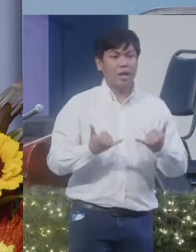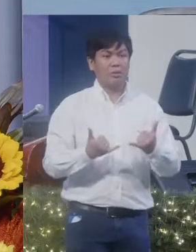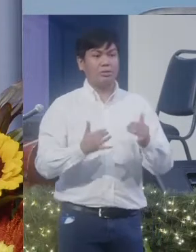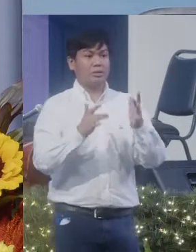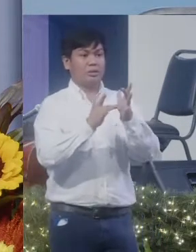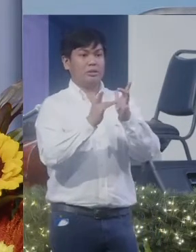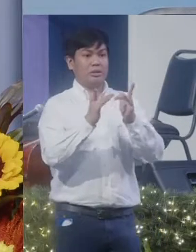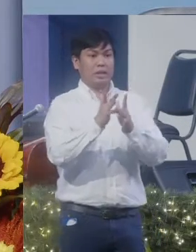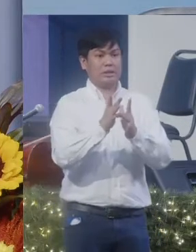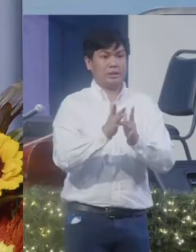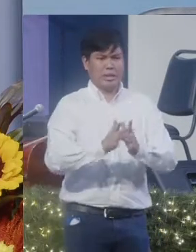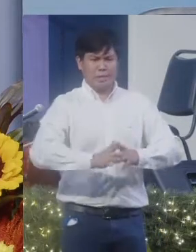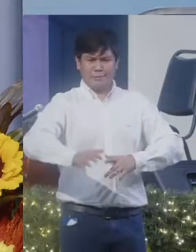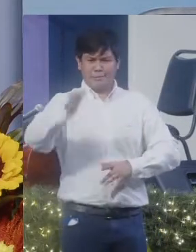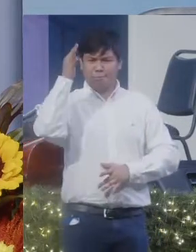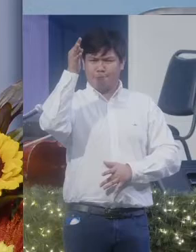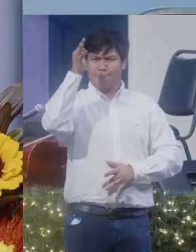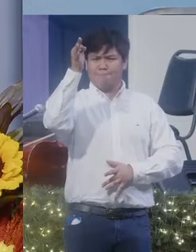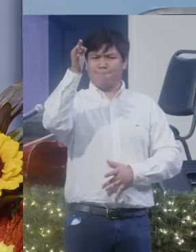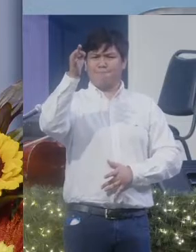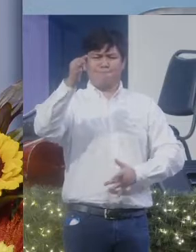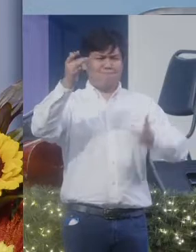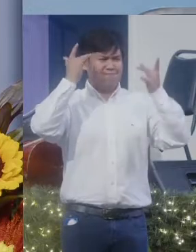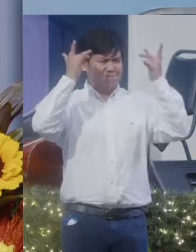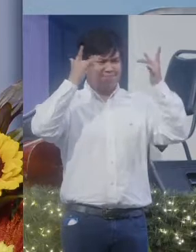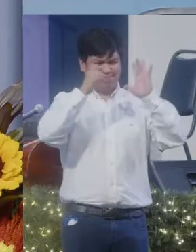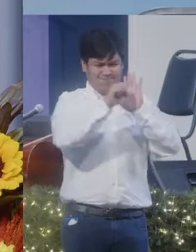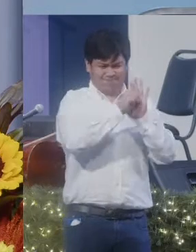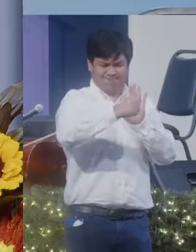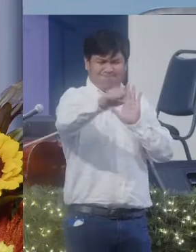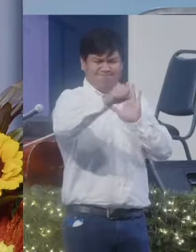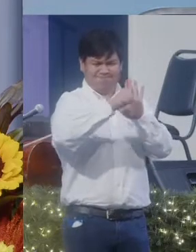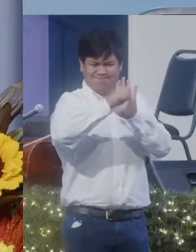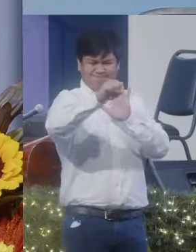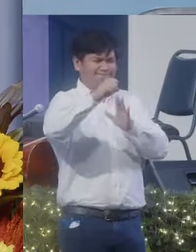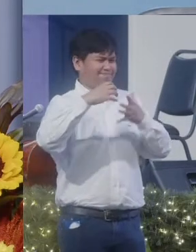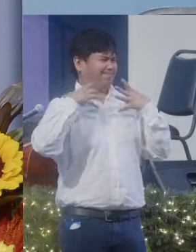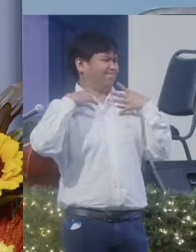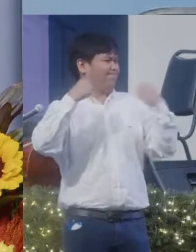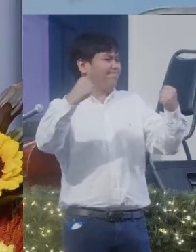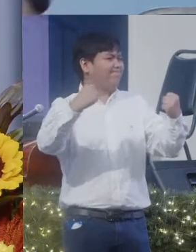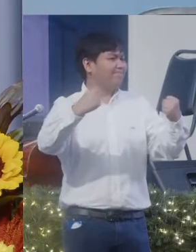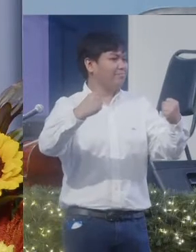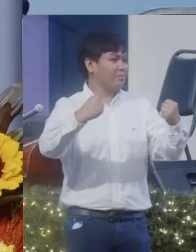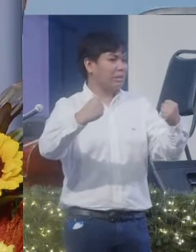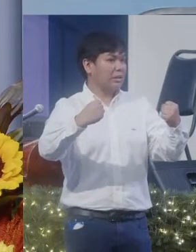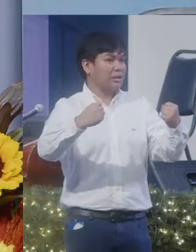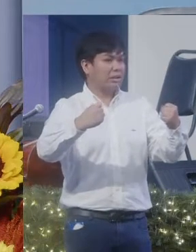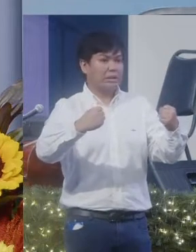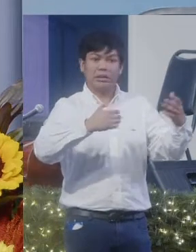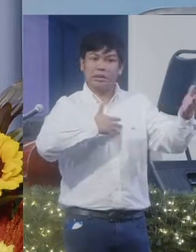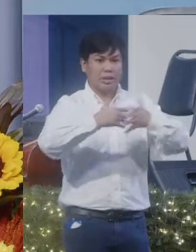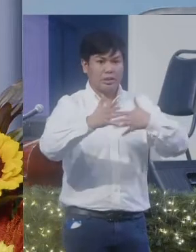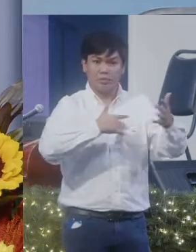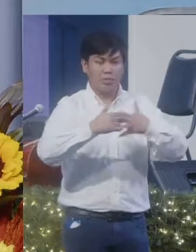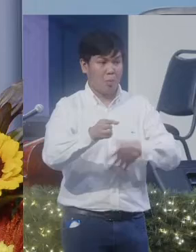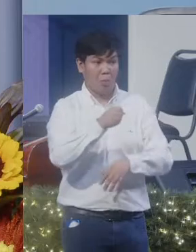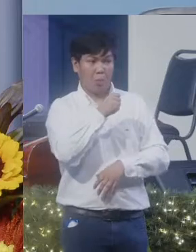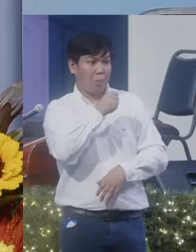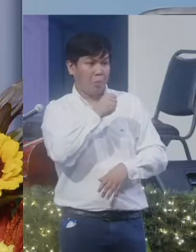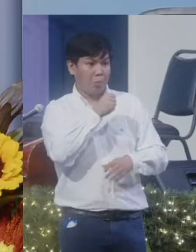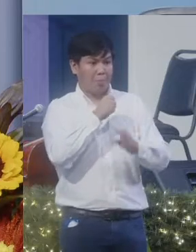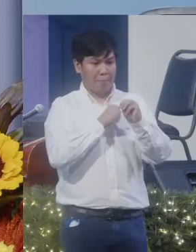ay nagba-bounce off dun sa tubig. Siguro ganun niya na-project ang kanyang boses. Kahit na po walang mic o sound